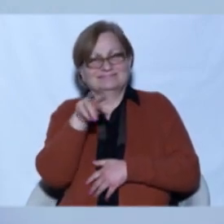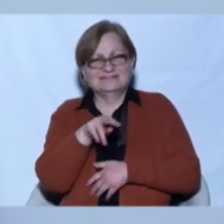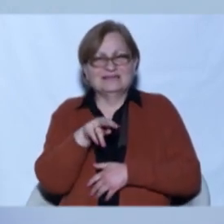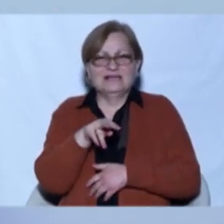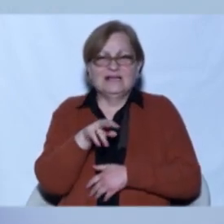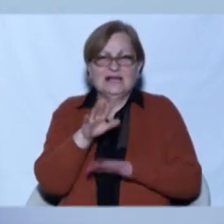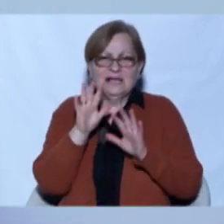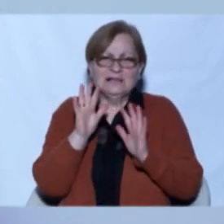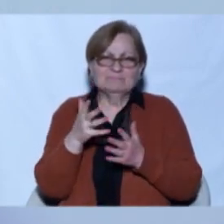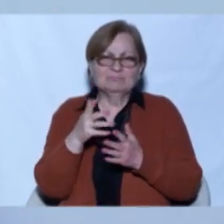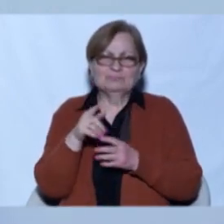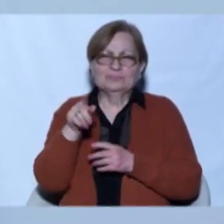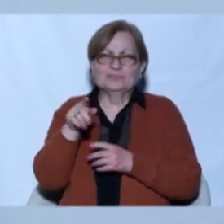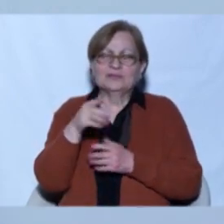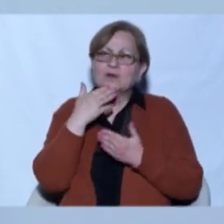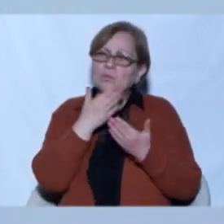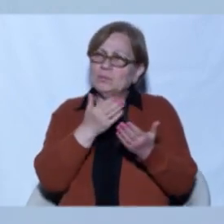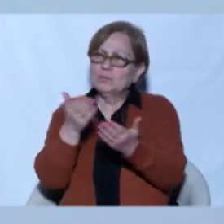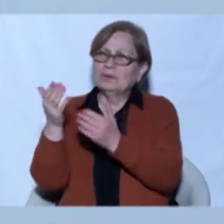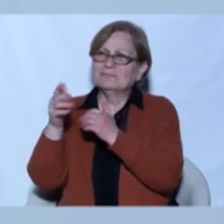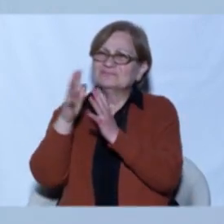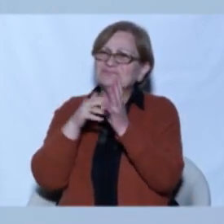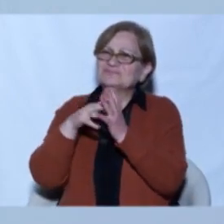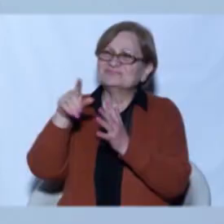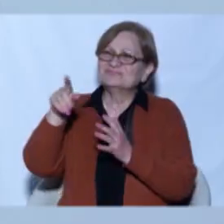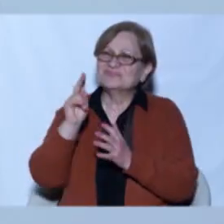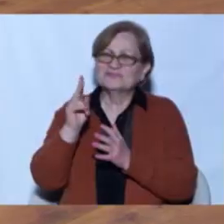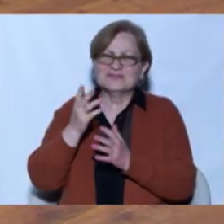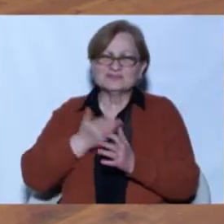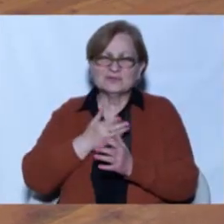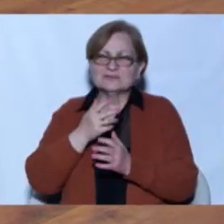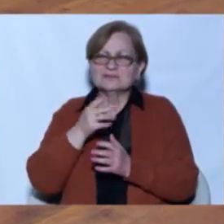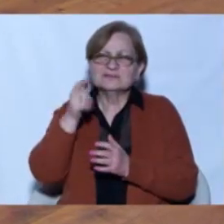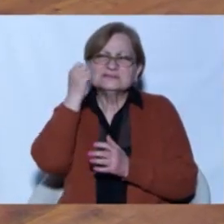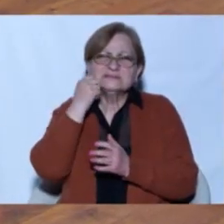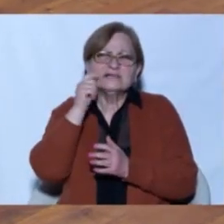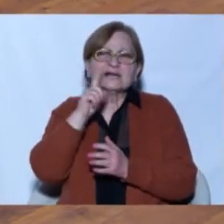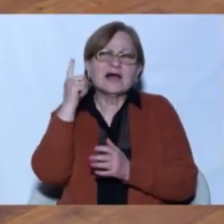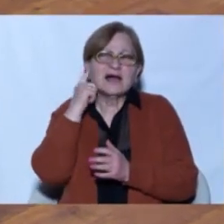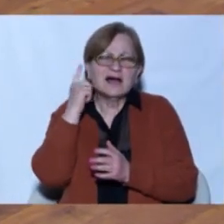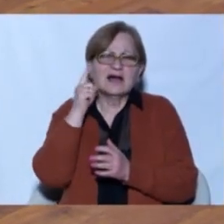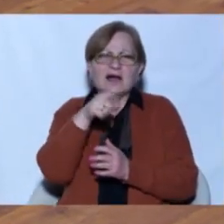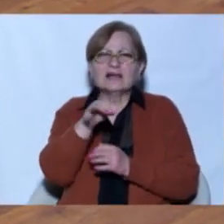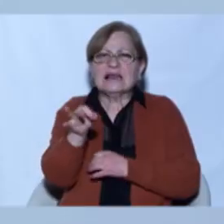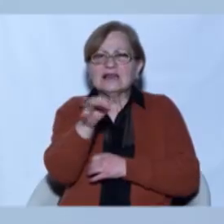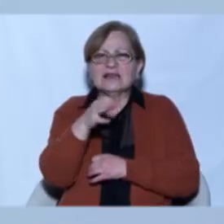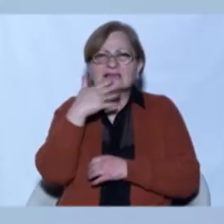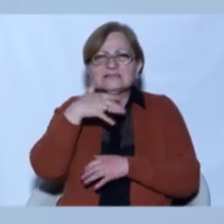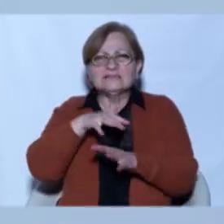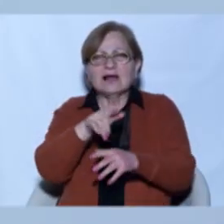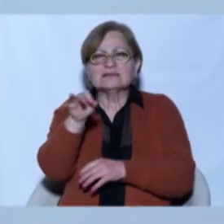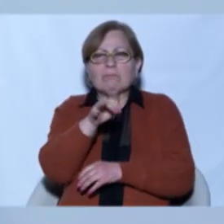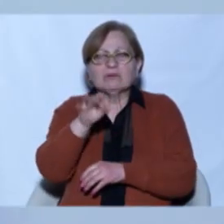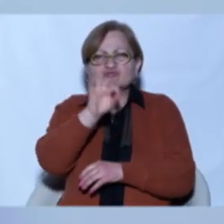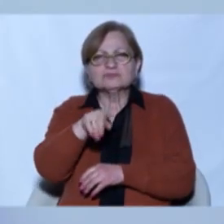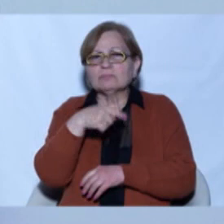და იქაურებისთვის უკითხავს ხომ არ სმენოდათ მათ წინაპრებისგან რამე ლეგენდა ან ლექსი